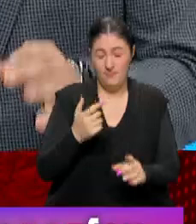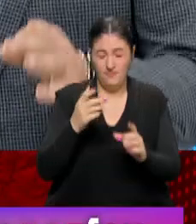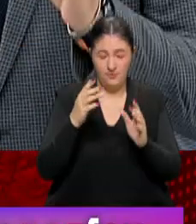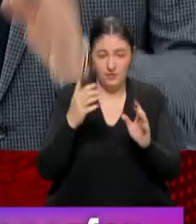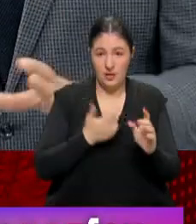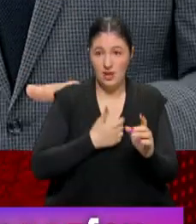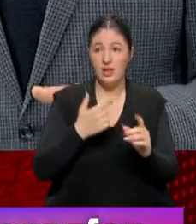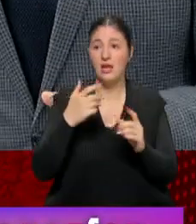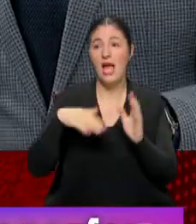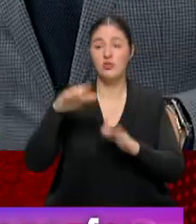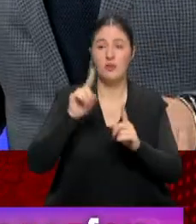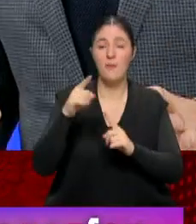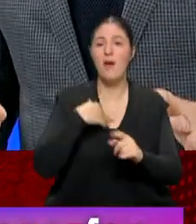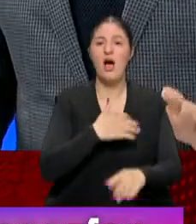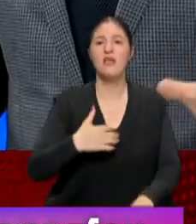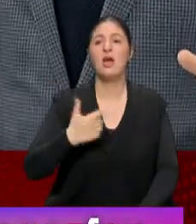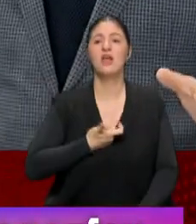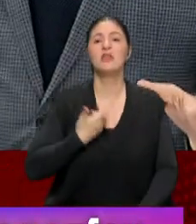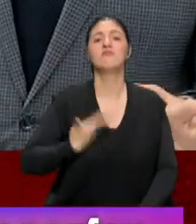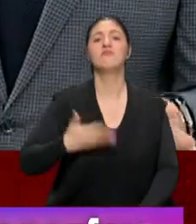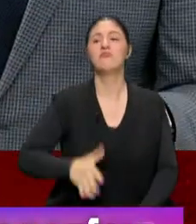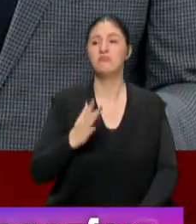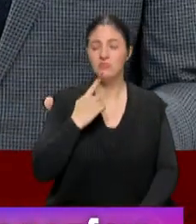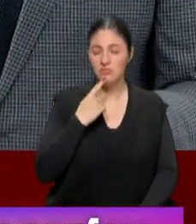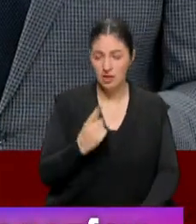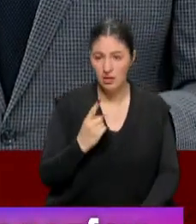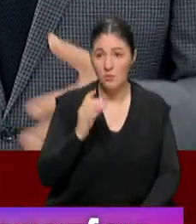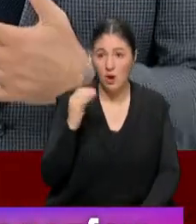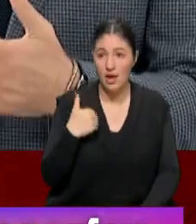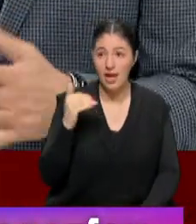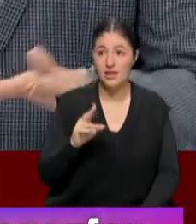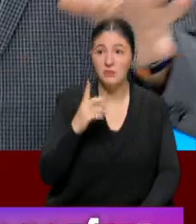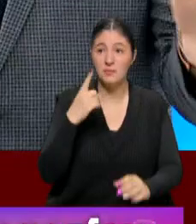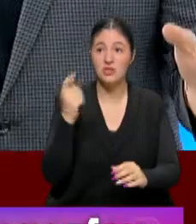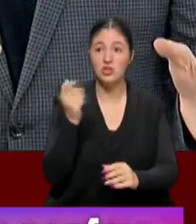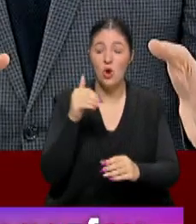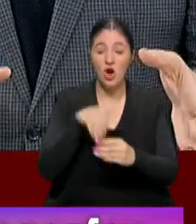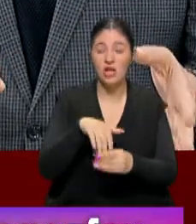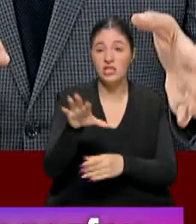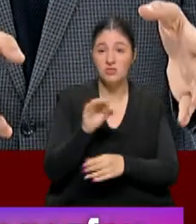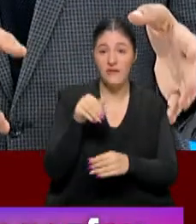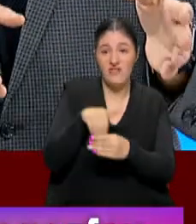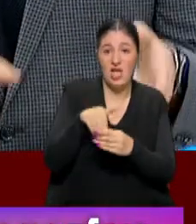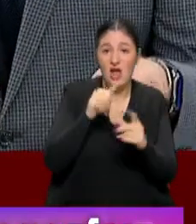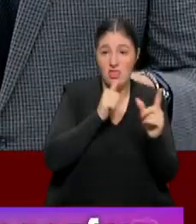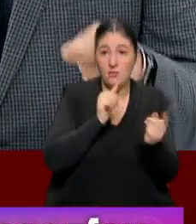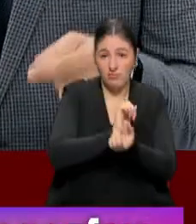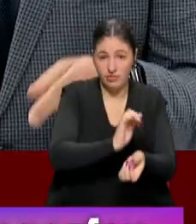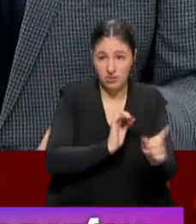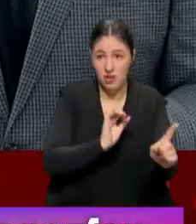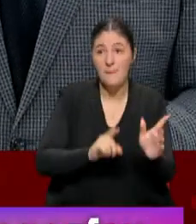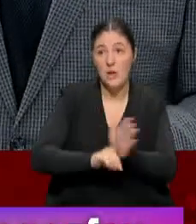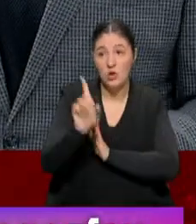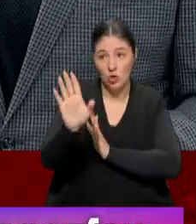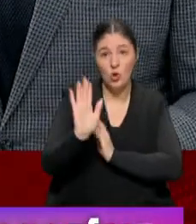anayasayı takmıyorum dedi bu hale gelmişti 70.000 kişinin oyla seçilmiş milletvekilini içeride tutmayı